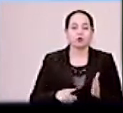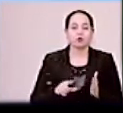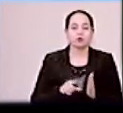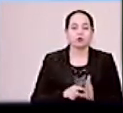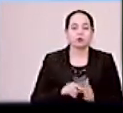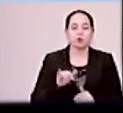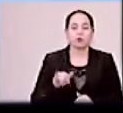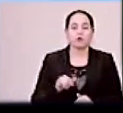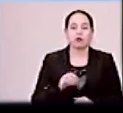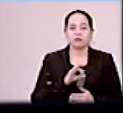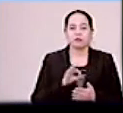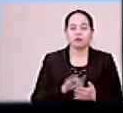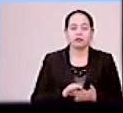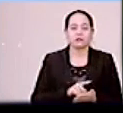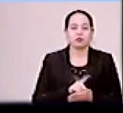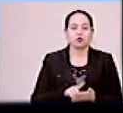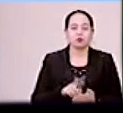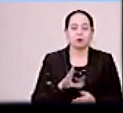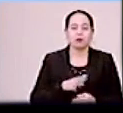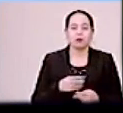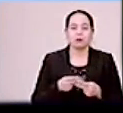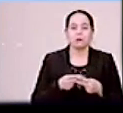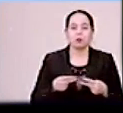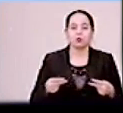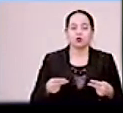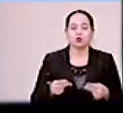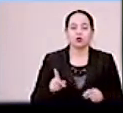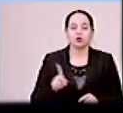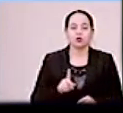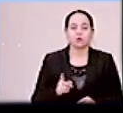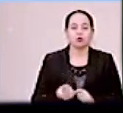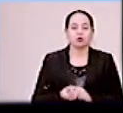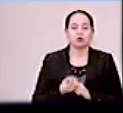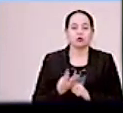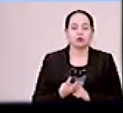97. У вас в ответе должно было получиться, что